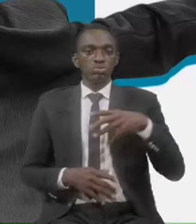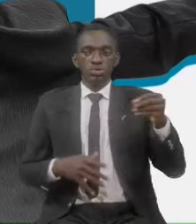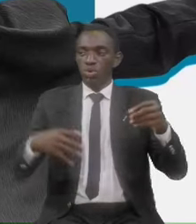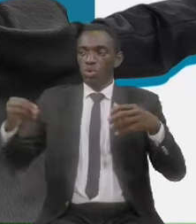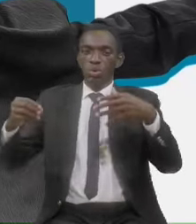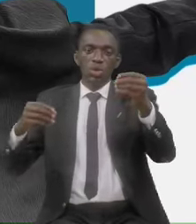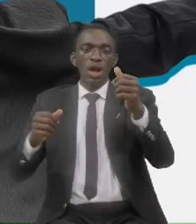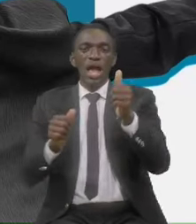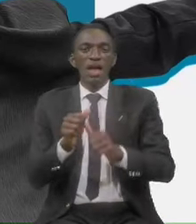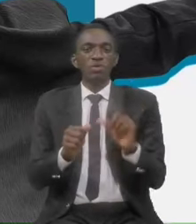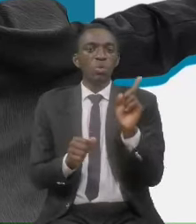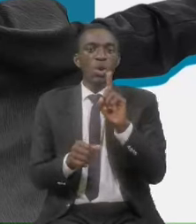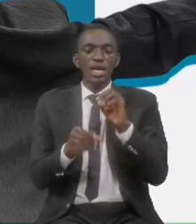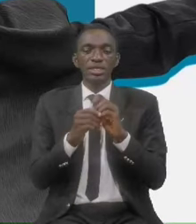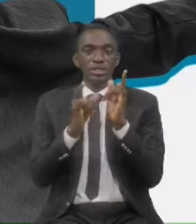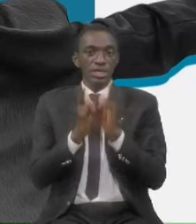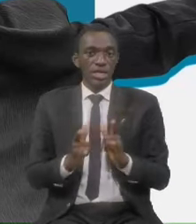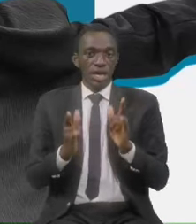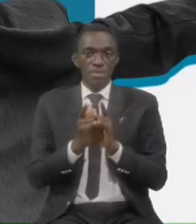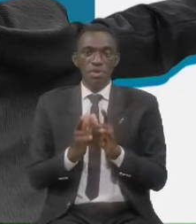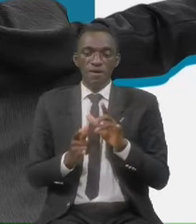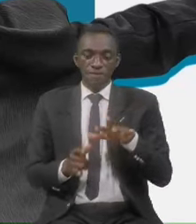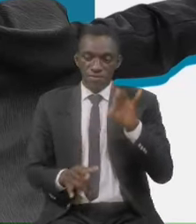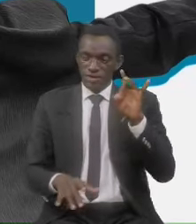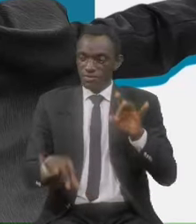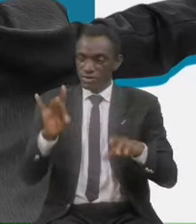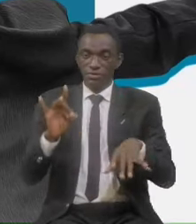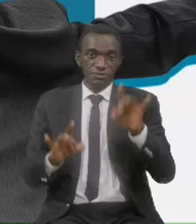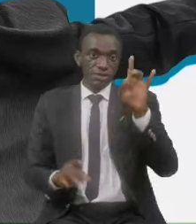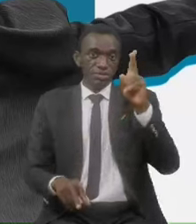Les conseillers partout dans le camp identifient les gens.